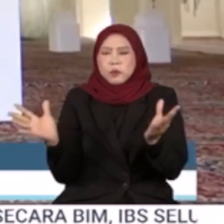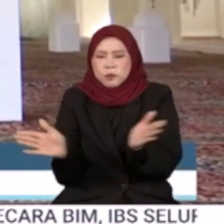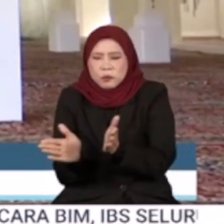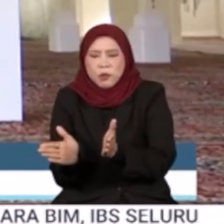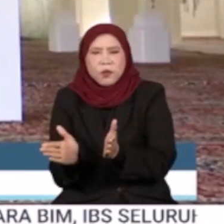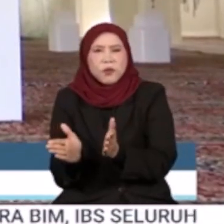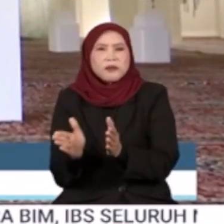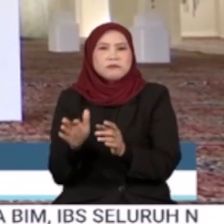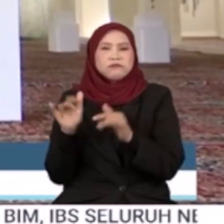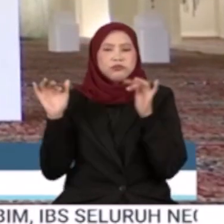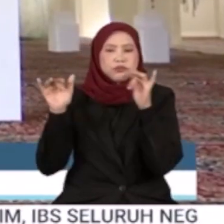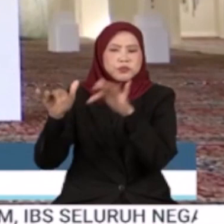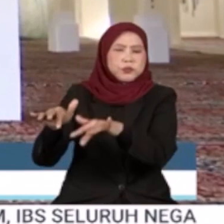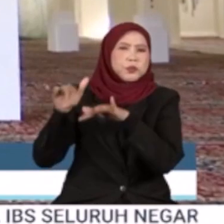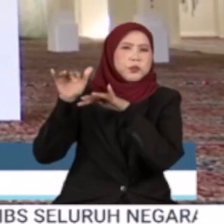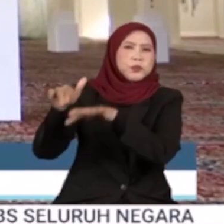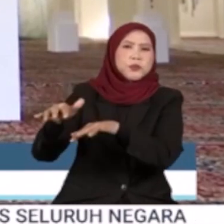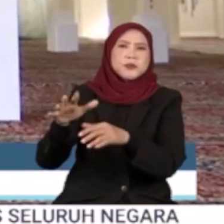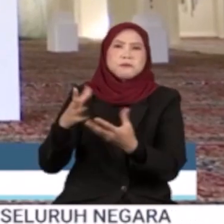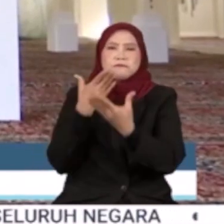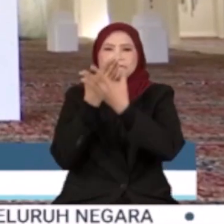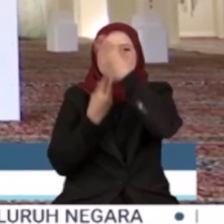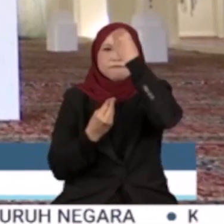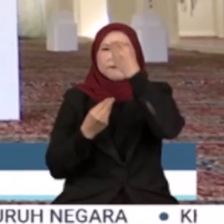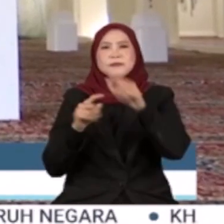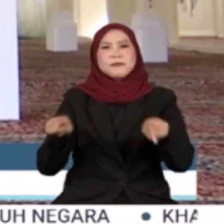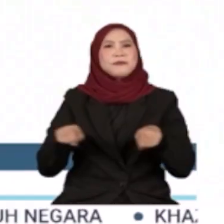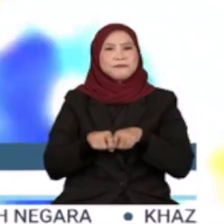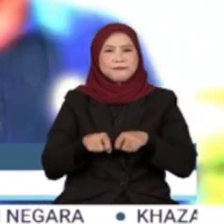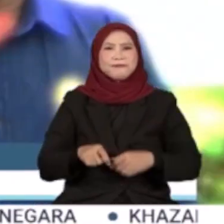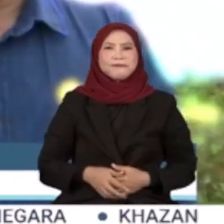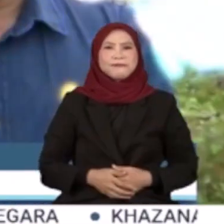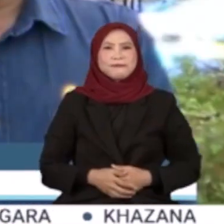jemaah yang terus bertambah.